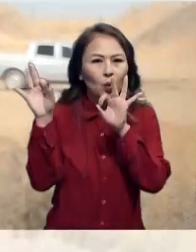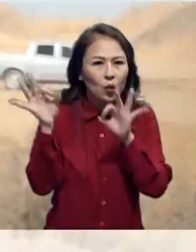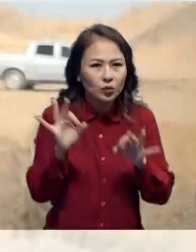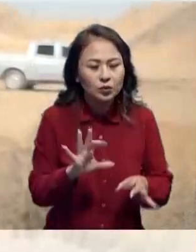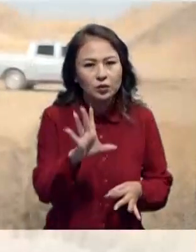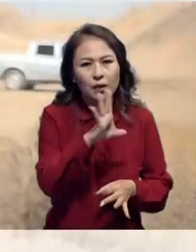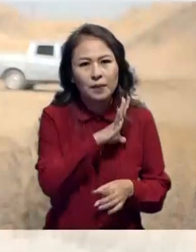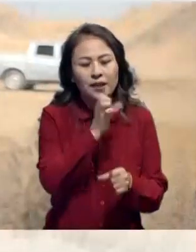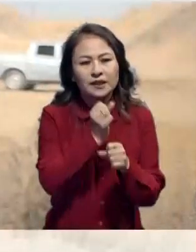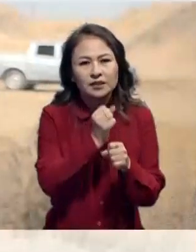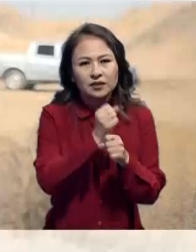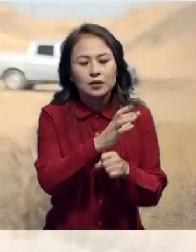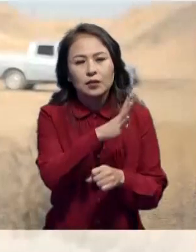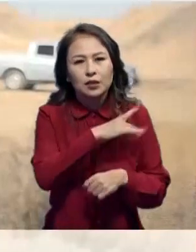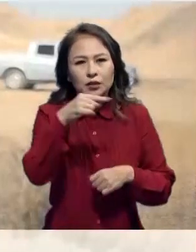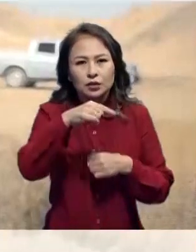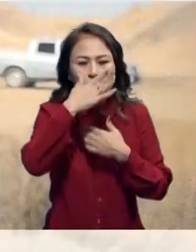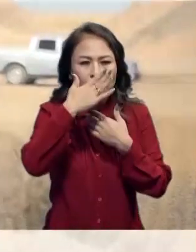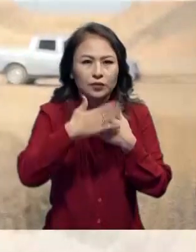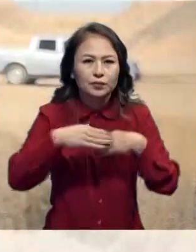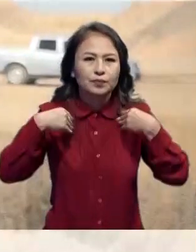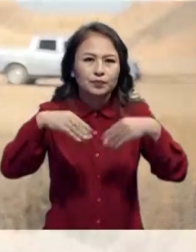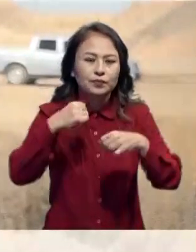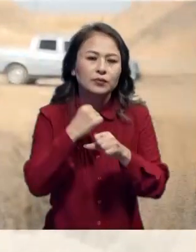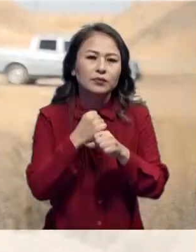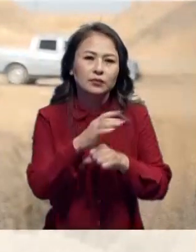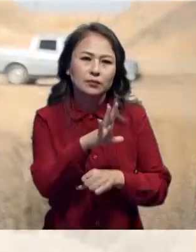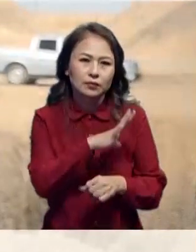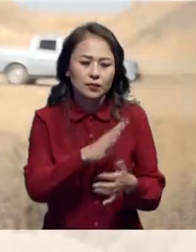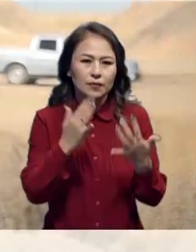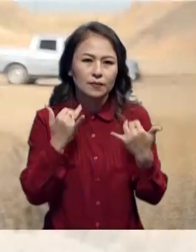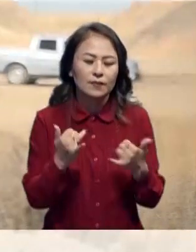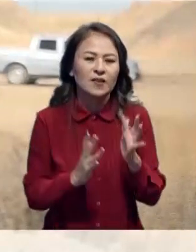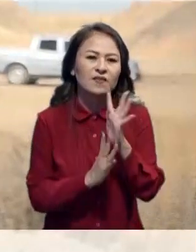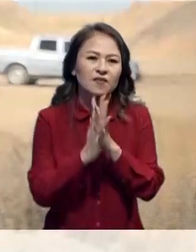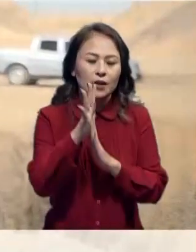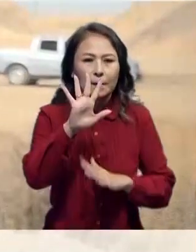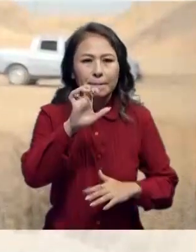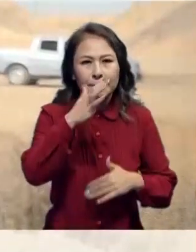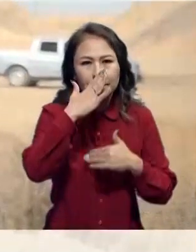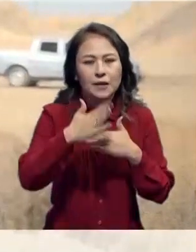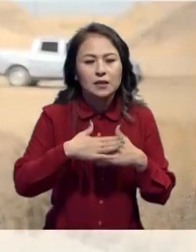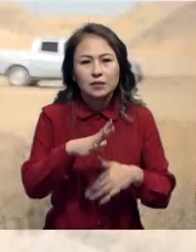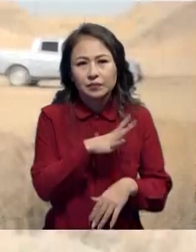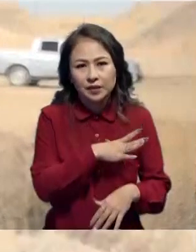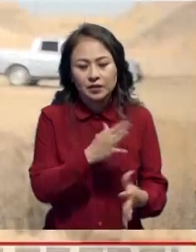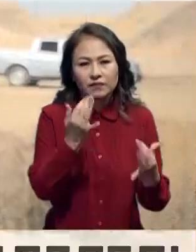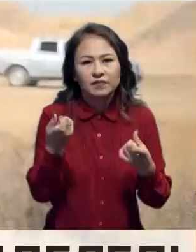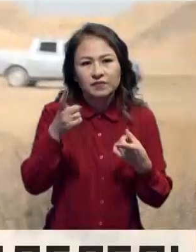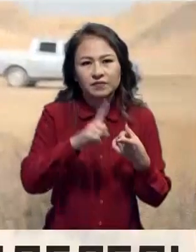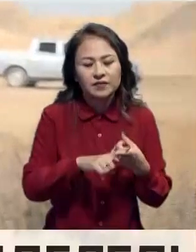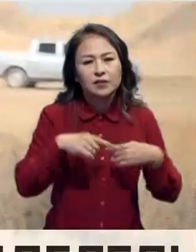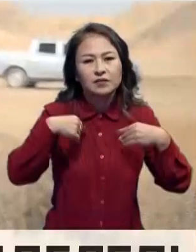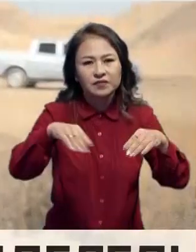Былтыр күзде өңделген топыраққа мыңға жоқ сексеуіл көшетін ектік. Бұдан бөлек осы өсімдіктің 500 тұқымы себілді. Сондай-ақ